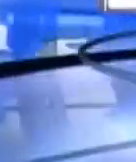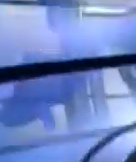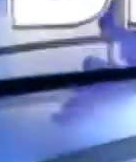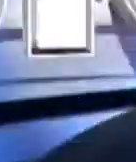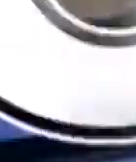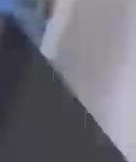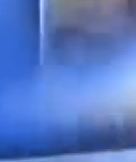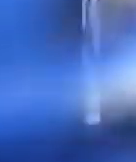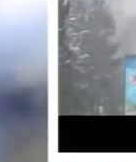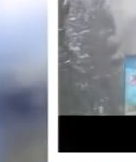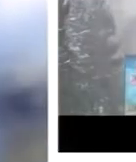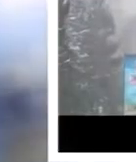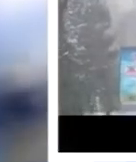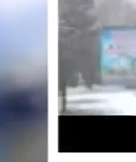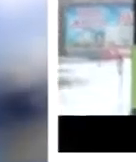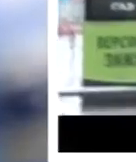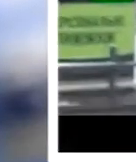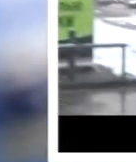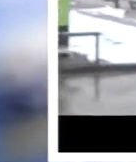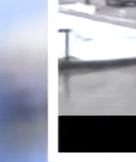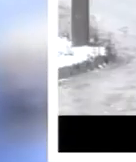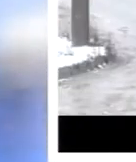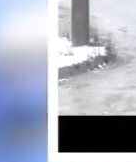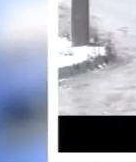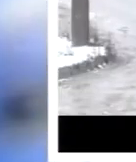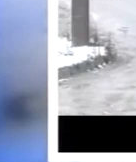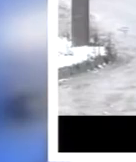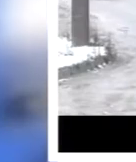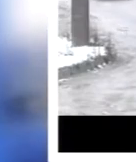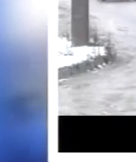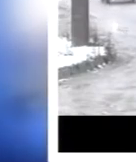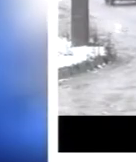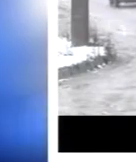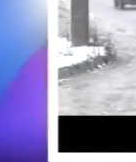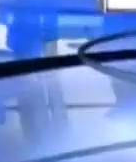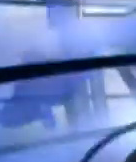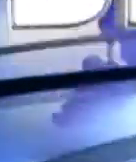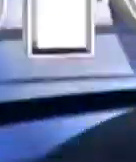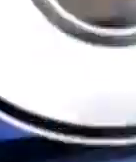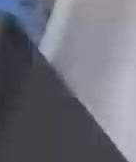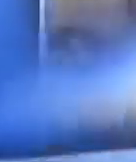протесту. Ціна на бензин в Україні, зокрема на Тернопільщині, рекордно зросла.